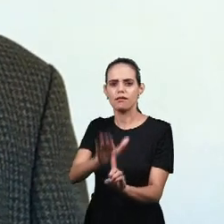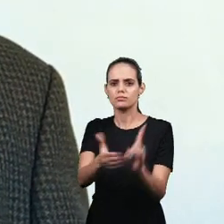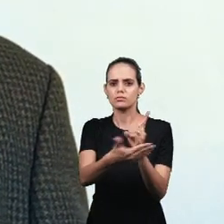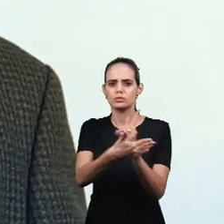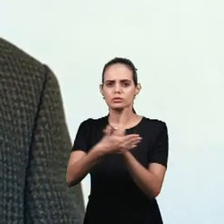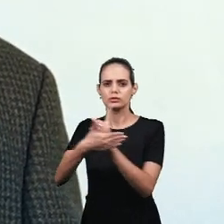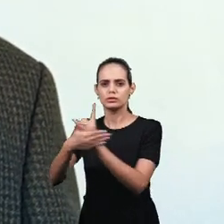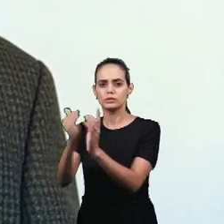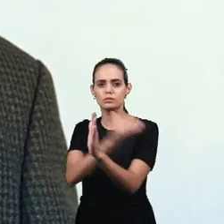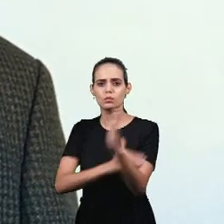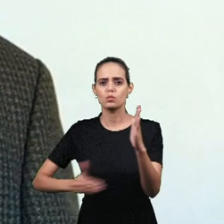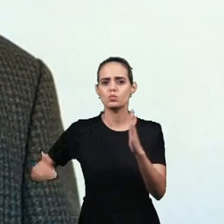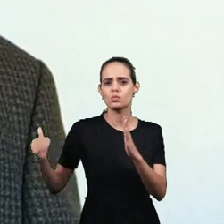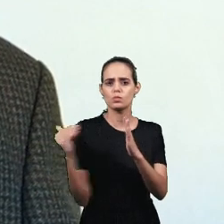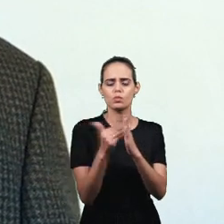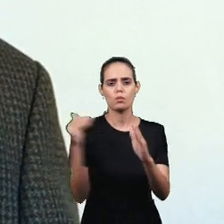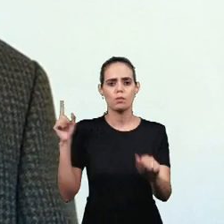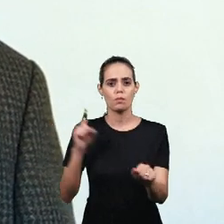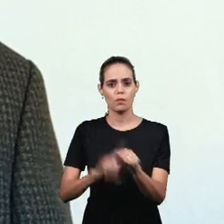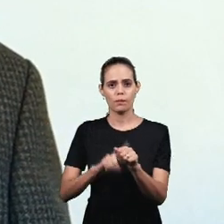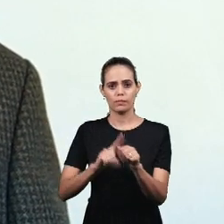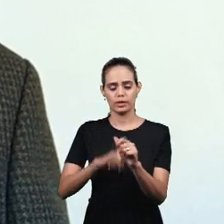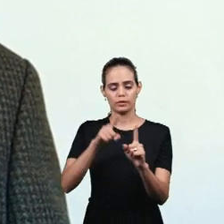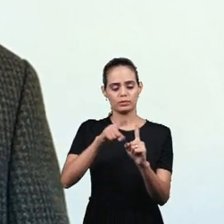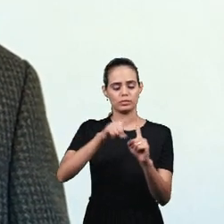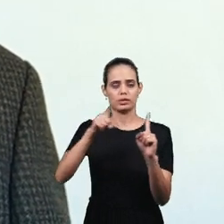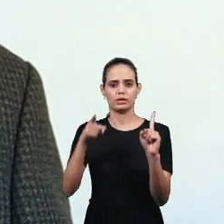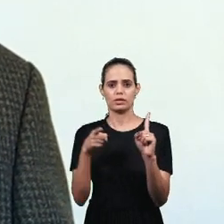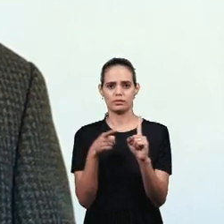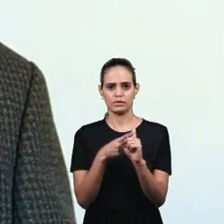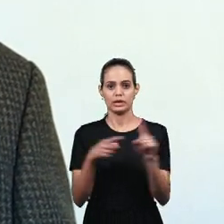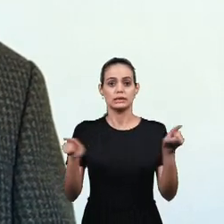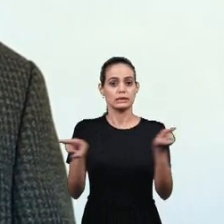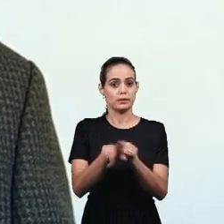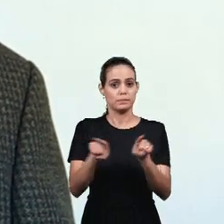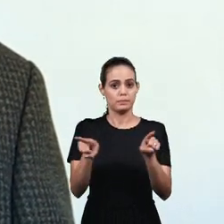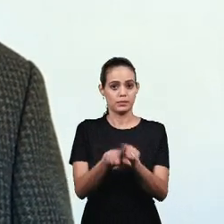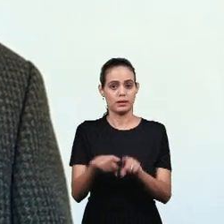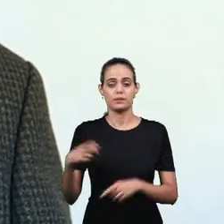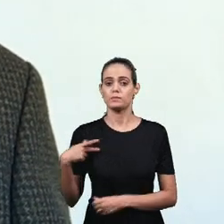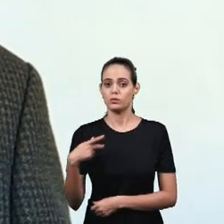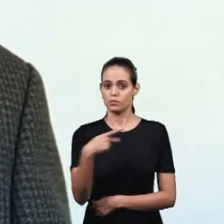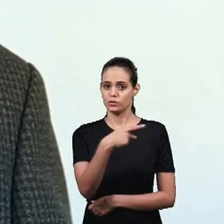aussi pour les professeurs qui vont administrer les études et